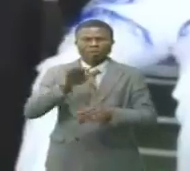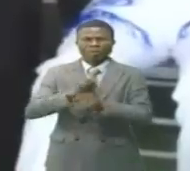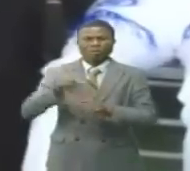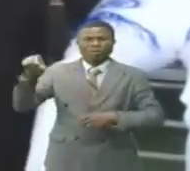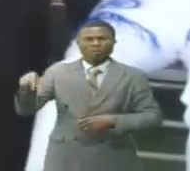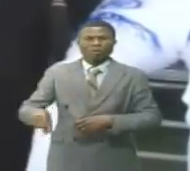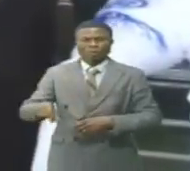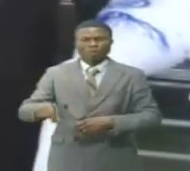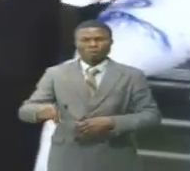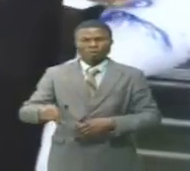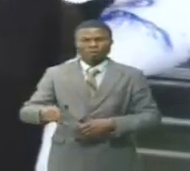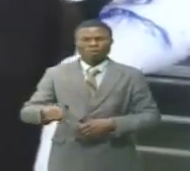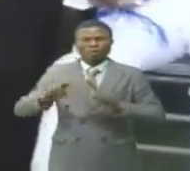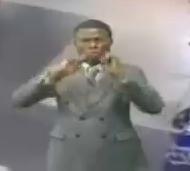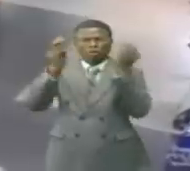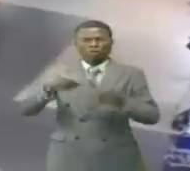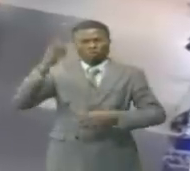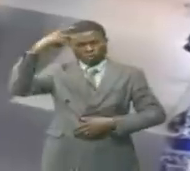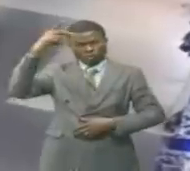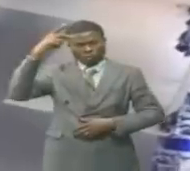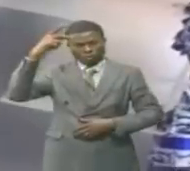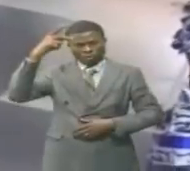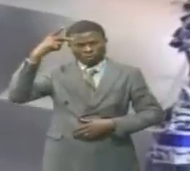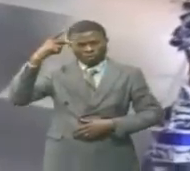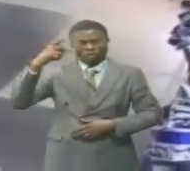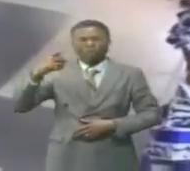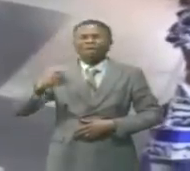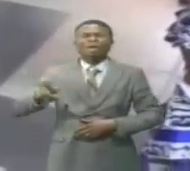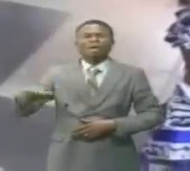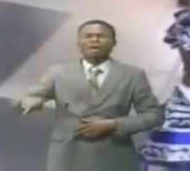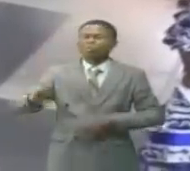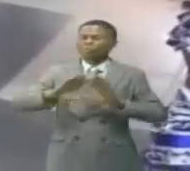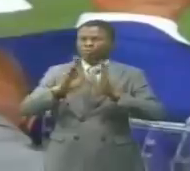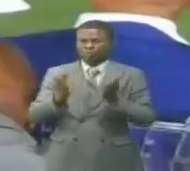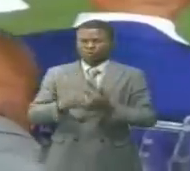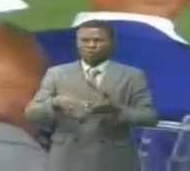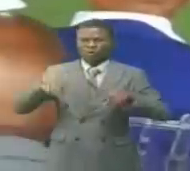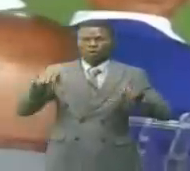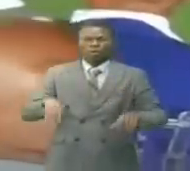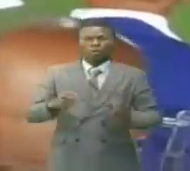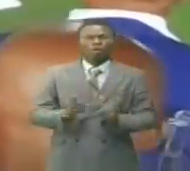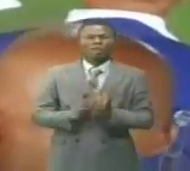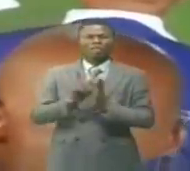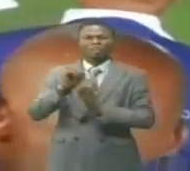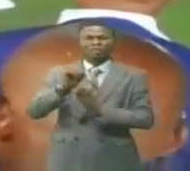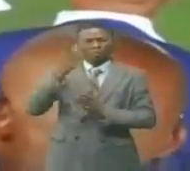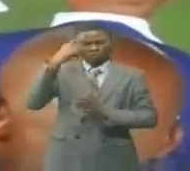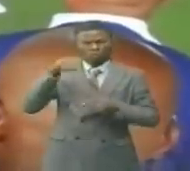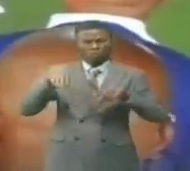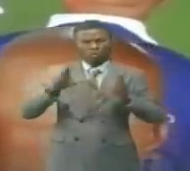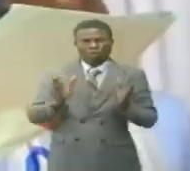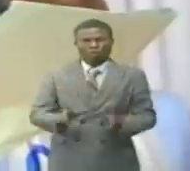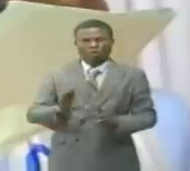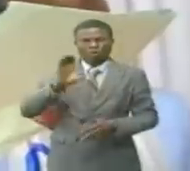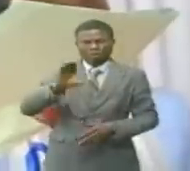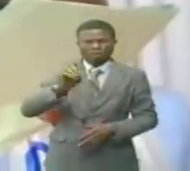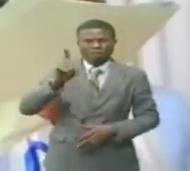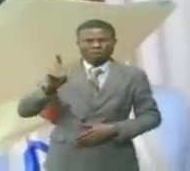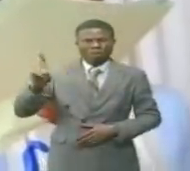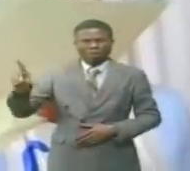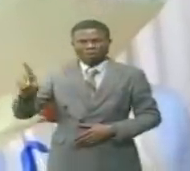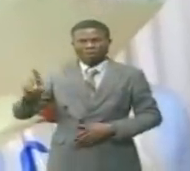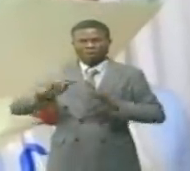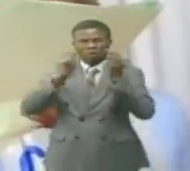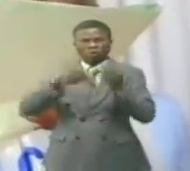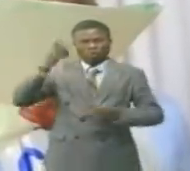quartiers généraux des partis politiques, toutes tendances confondues, cas du Congo Debout pour le développement, CDD, parti cher à